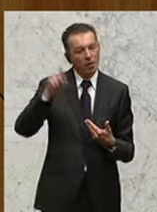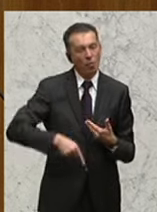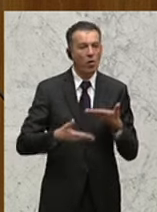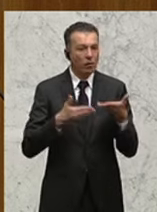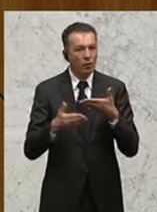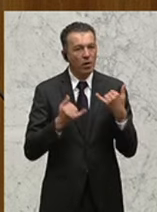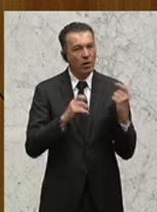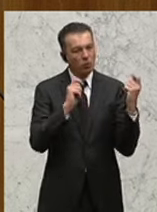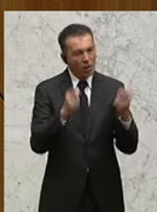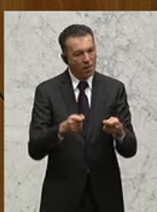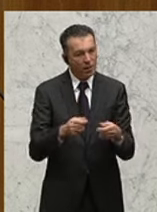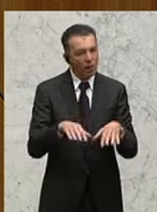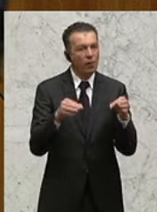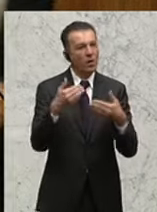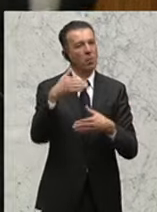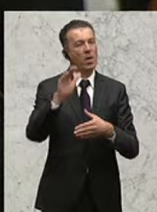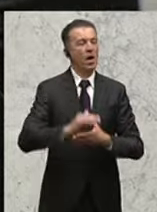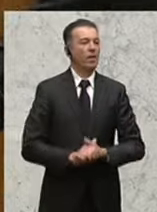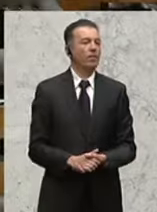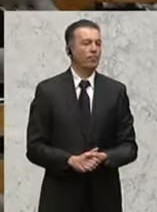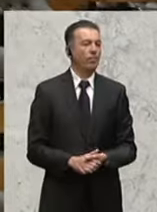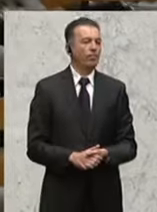ein Antrag, der eine entsprechende Mehrheit findet.